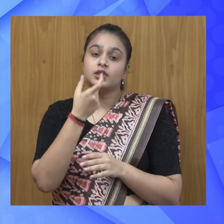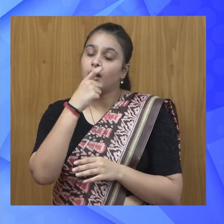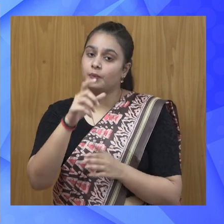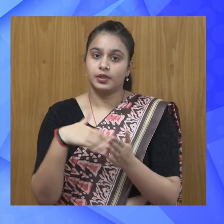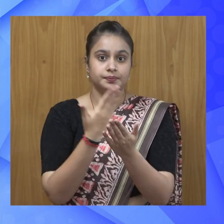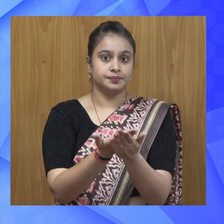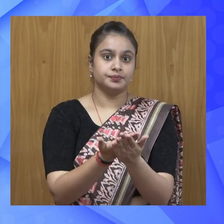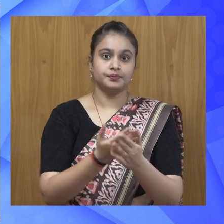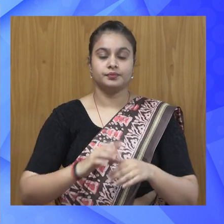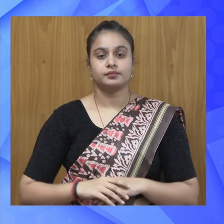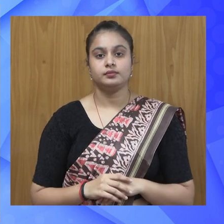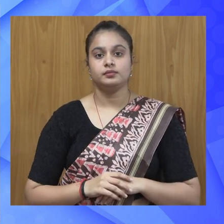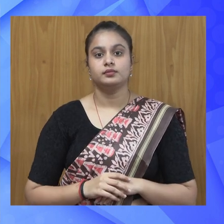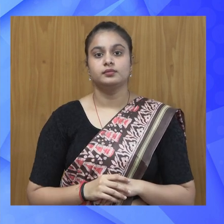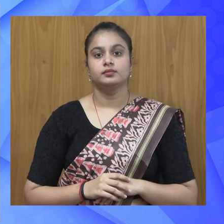कराएं।